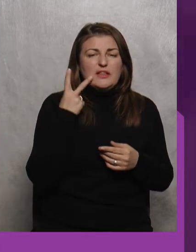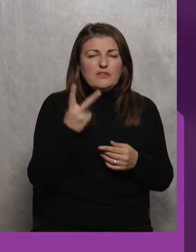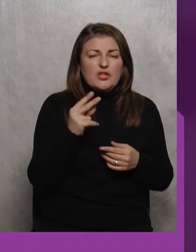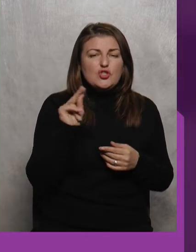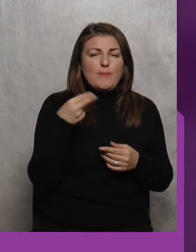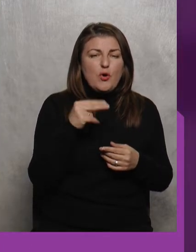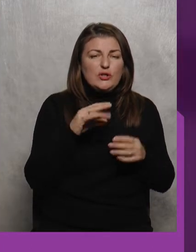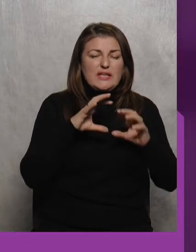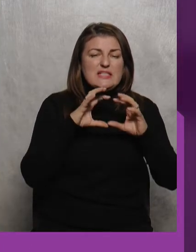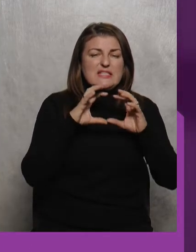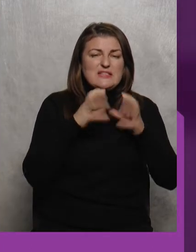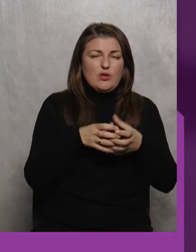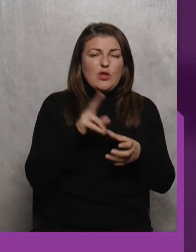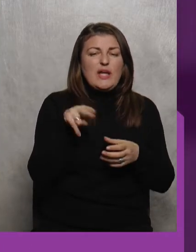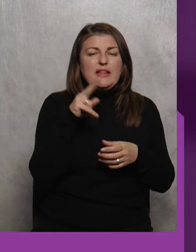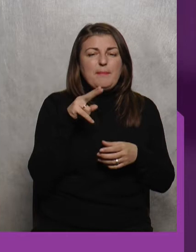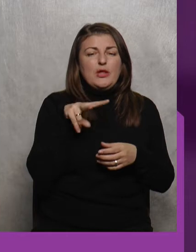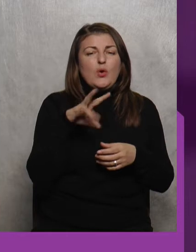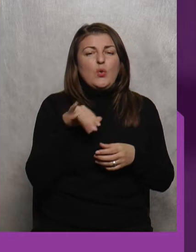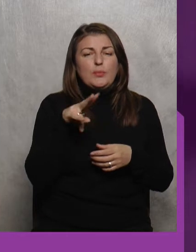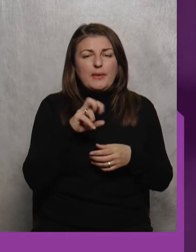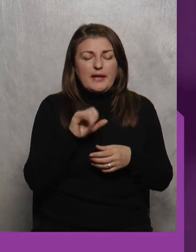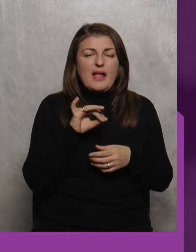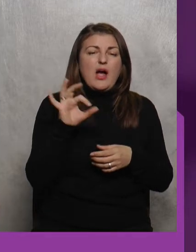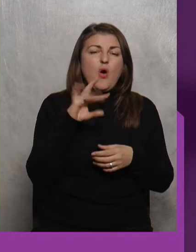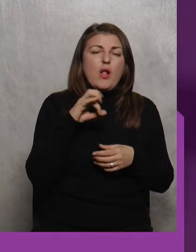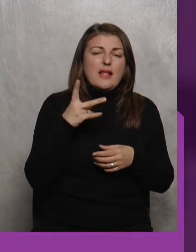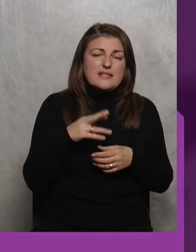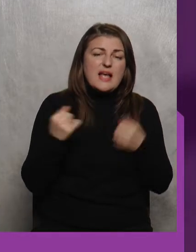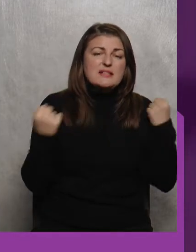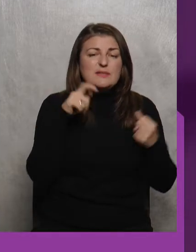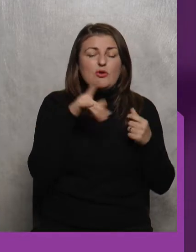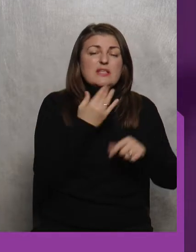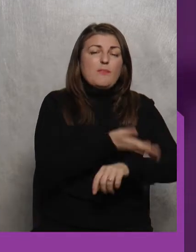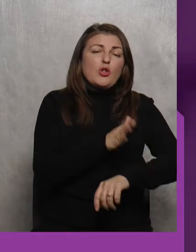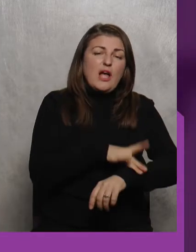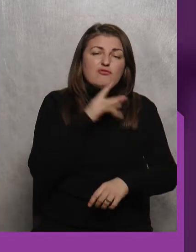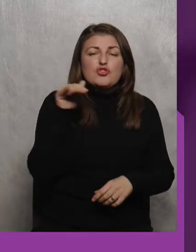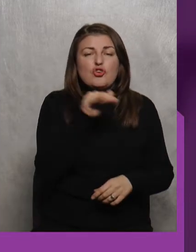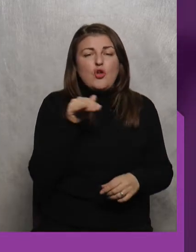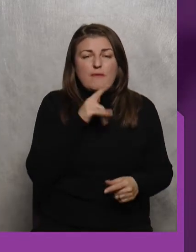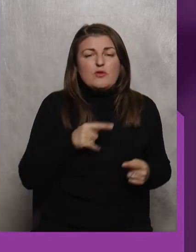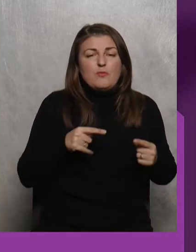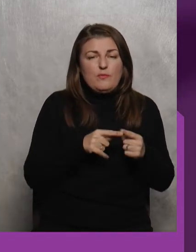дві чемпіонки світу, Деменка Людмила і Бесальна Олеся, спортсменки з Полтавщини і Житомирщини, відповідно,